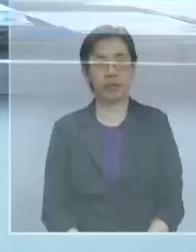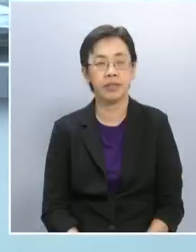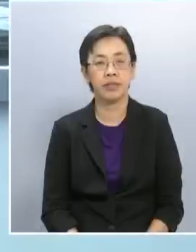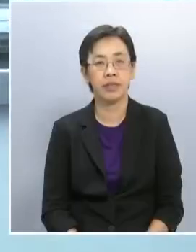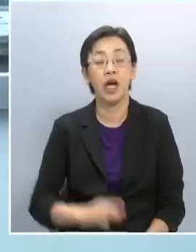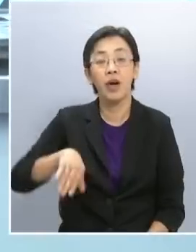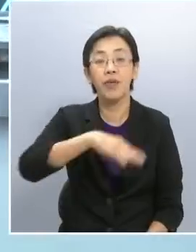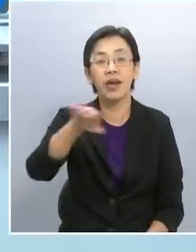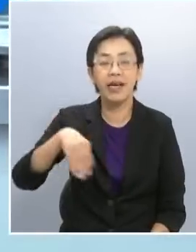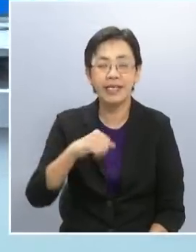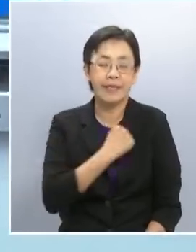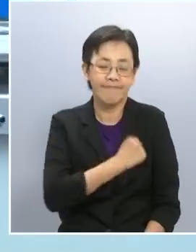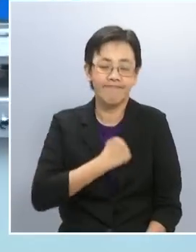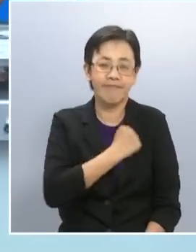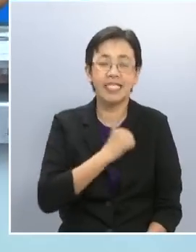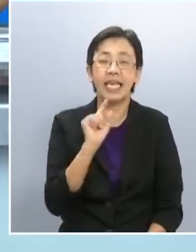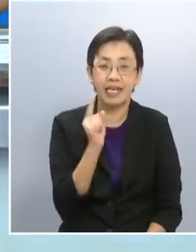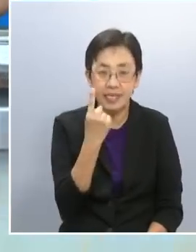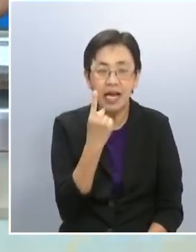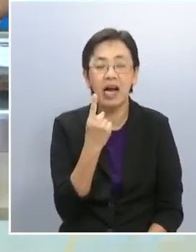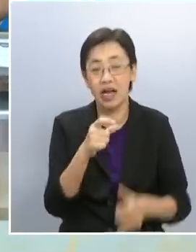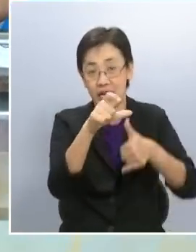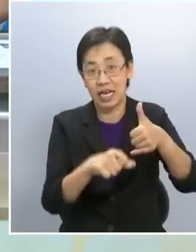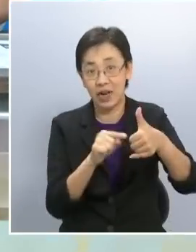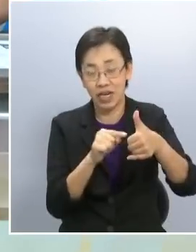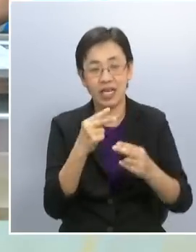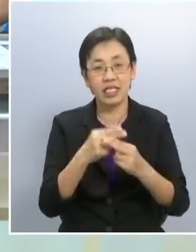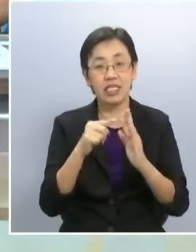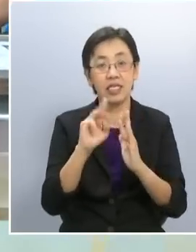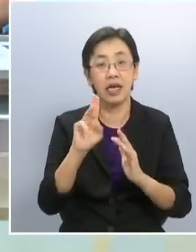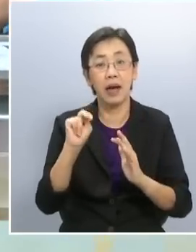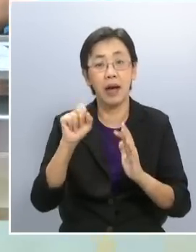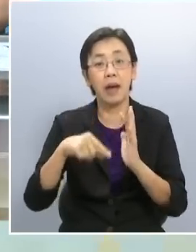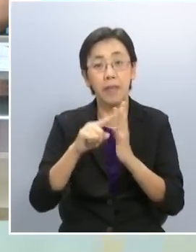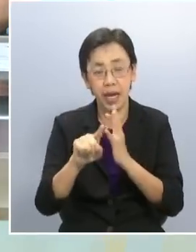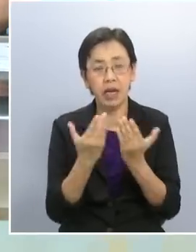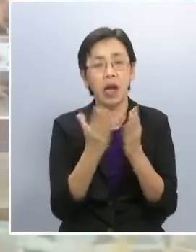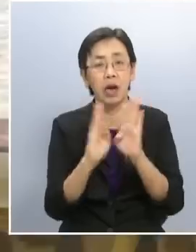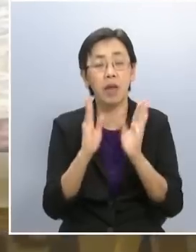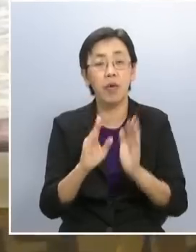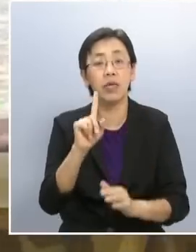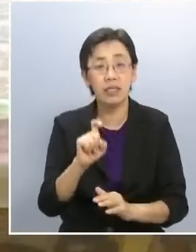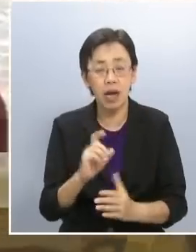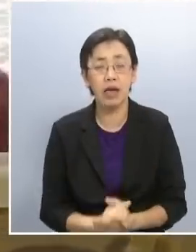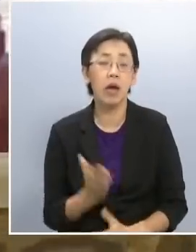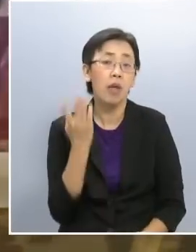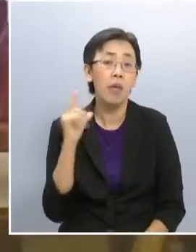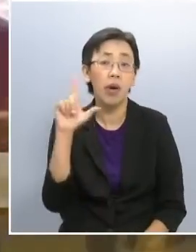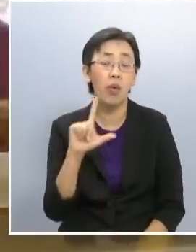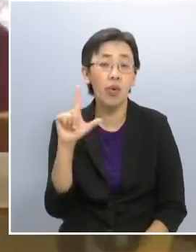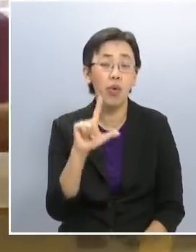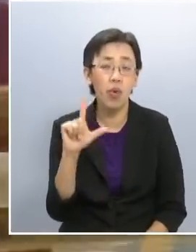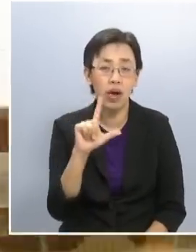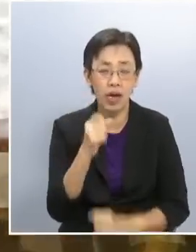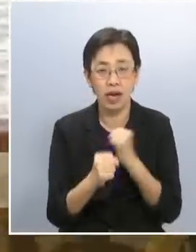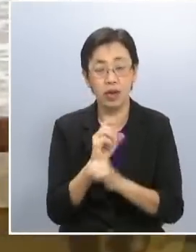ชมครับแสดงความเสียใจอีกครั้งหนึ่งกับน้องเบนซ์และครอบครัวที่เสียชีวิตเมื่อวานนี้คุณลุงพิรุณเปรมณีหรือคุณลุงตั้มวัย